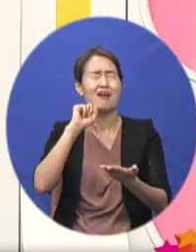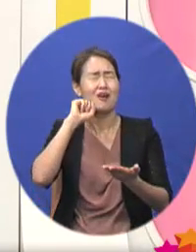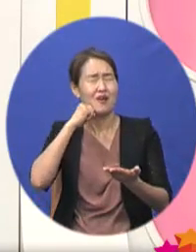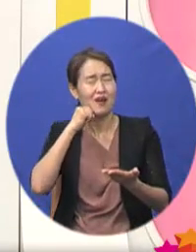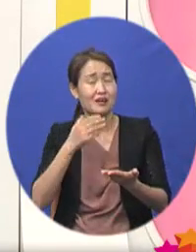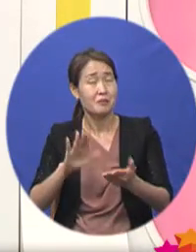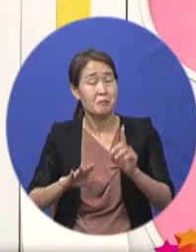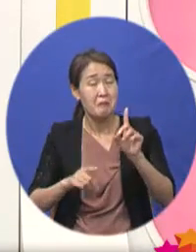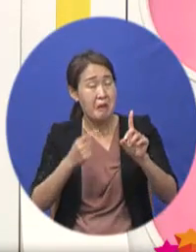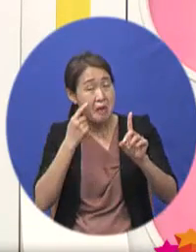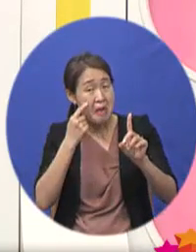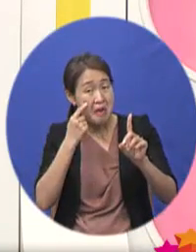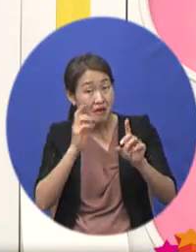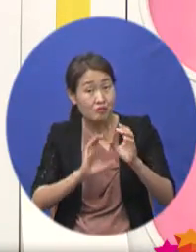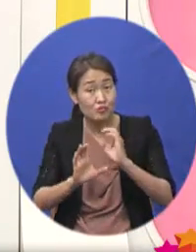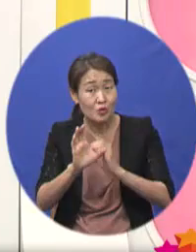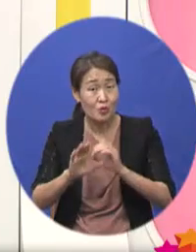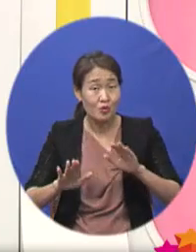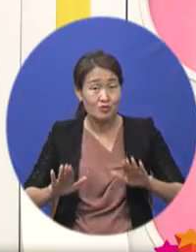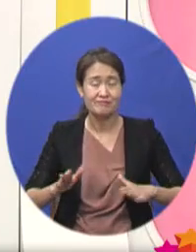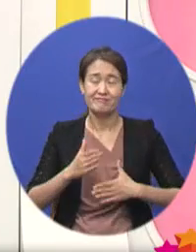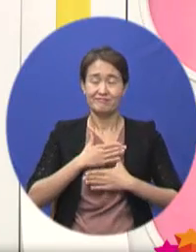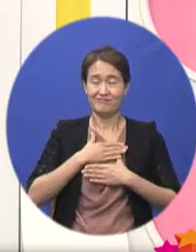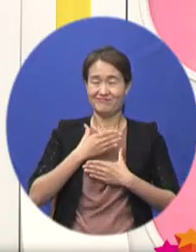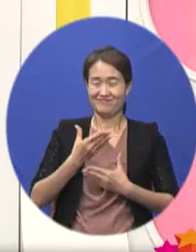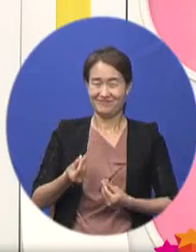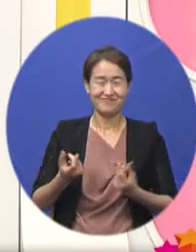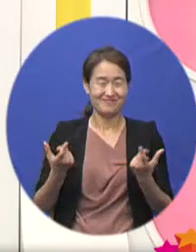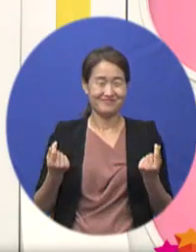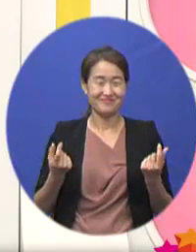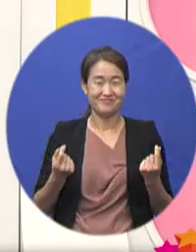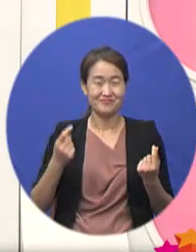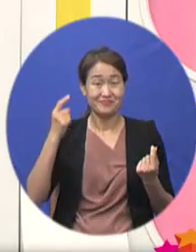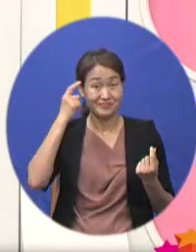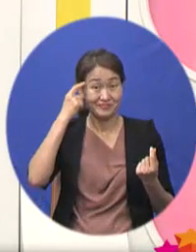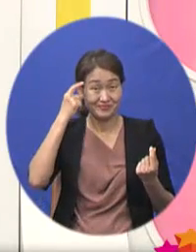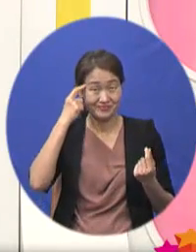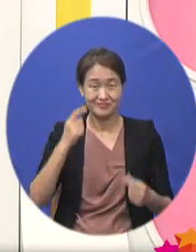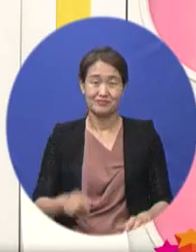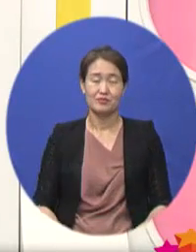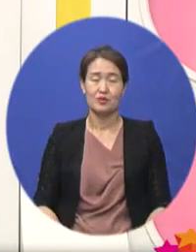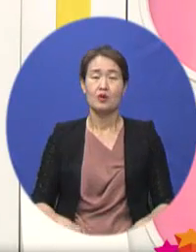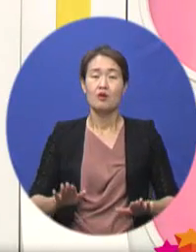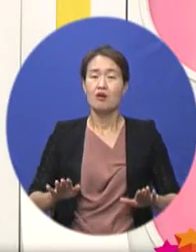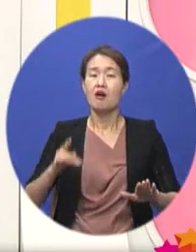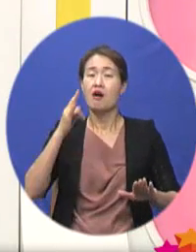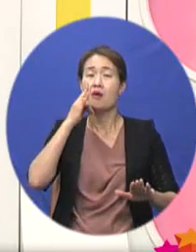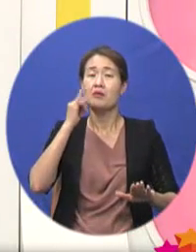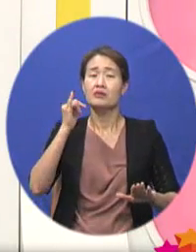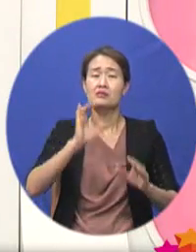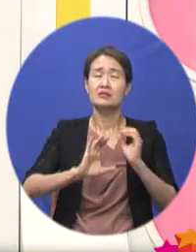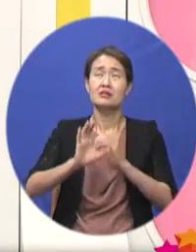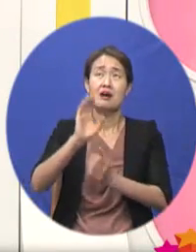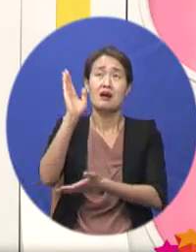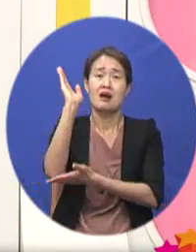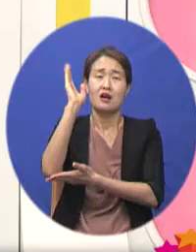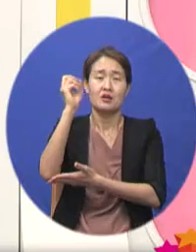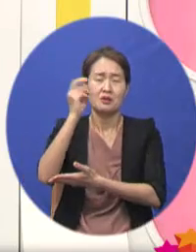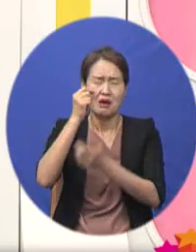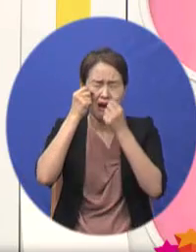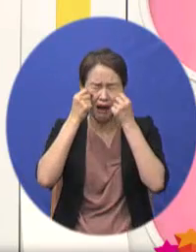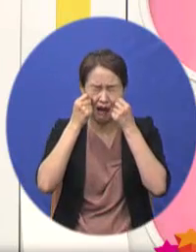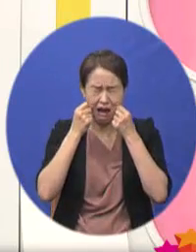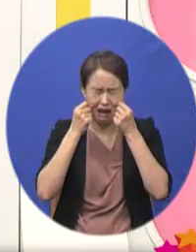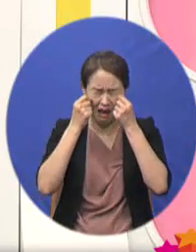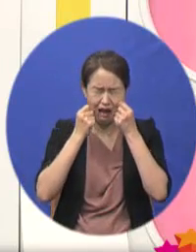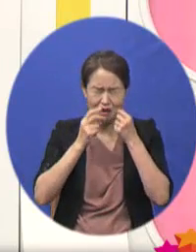한 번 더 참여해 보시고 그렇죠. 하니까 오늘은 좀 편안해지신 것 같아요. 예. 예. 이제 오늘은 더 어머니 얘기 더 얘기하시면은 네. 또 눈물